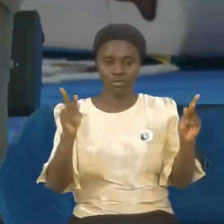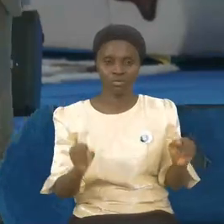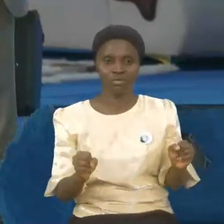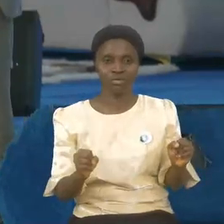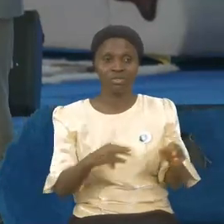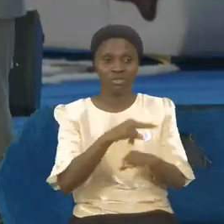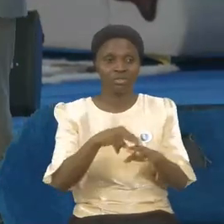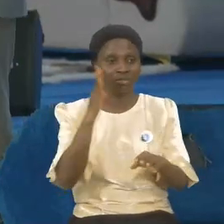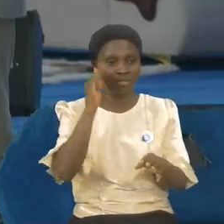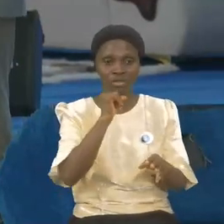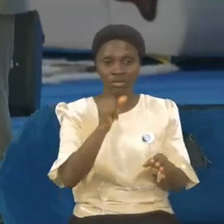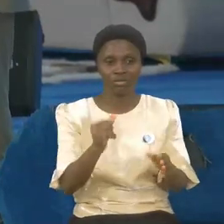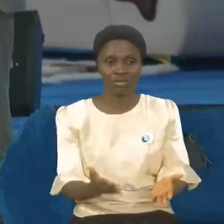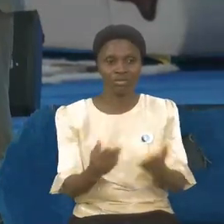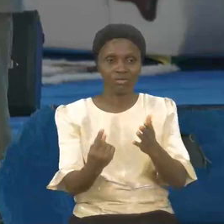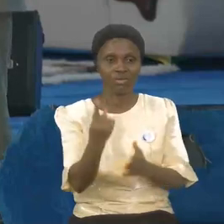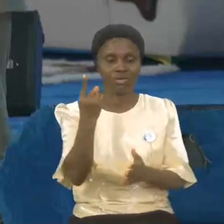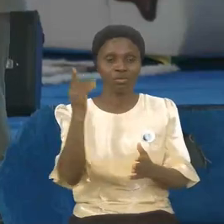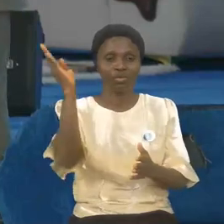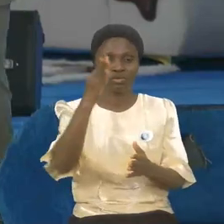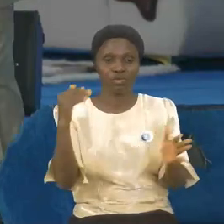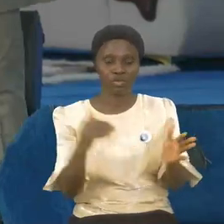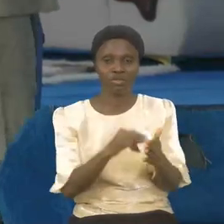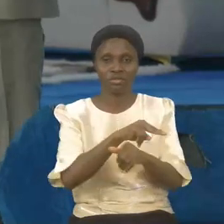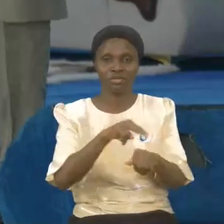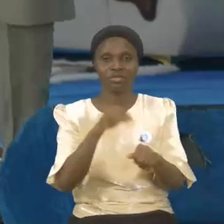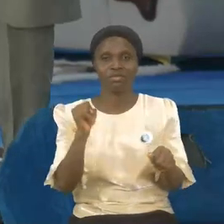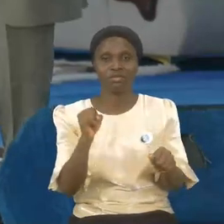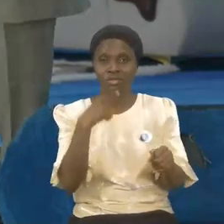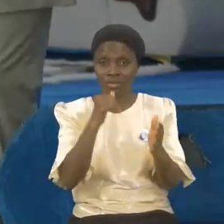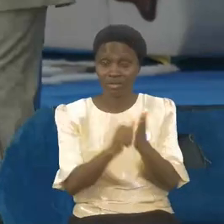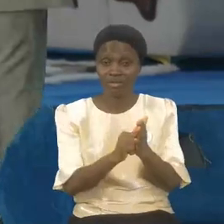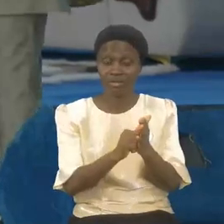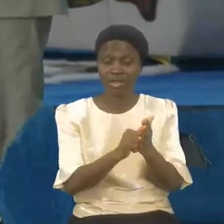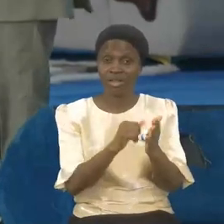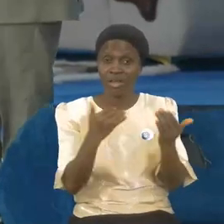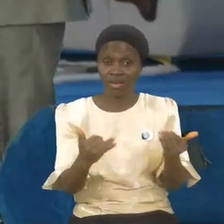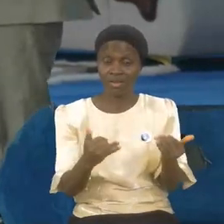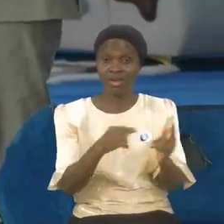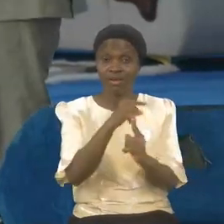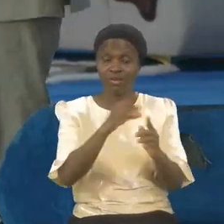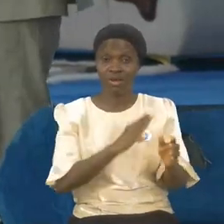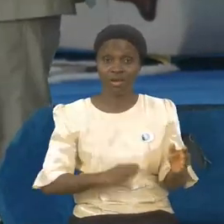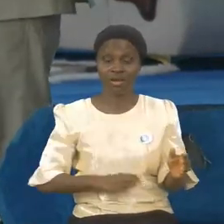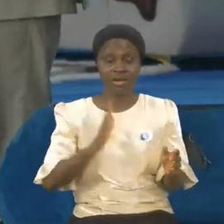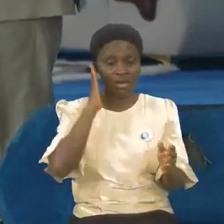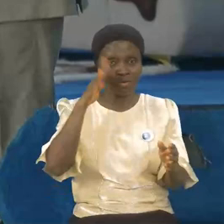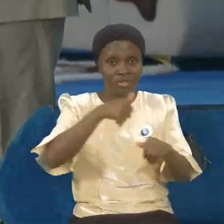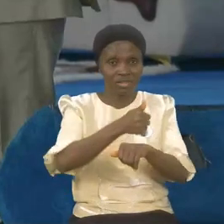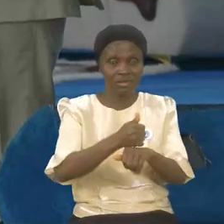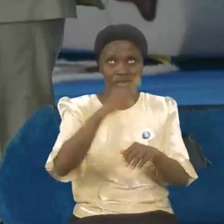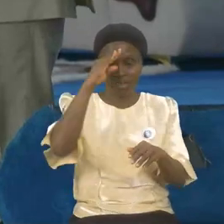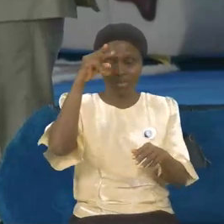que c'est arrivé et Chris maintenant il a vaincu et crise a instauré son royaume le royaume